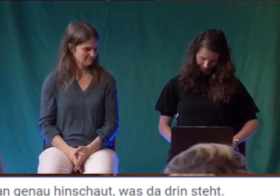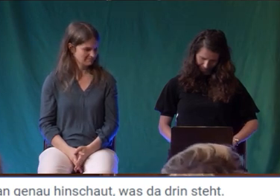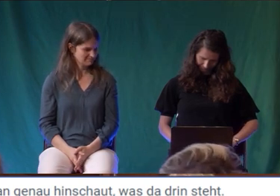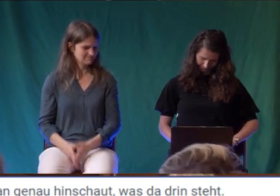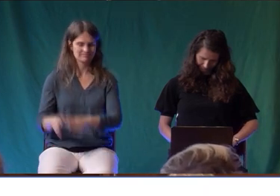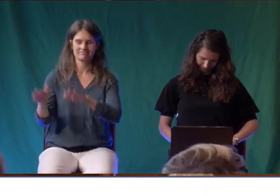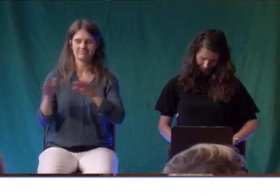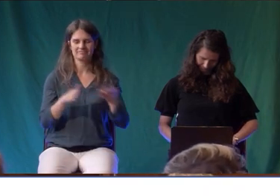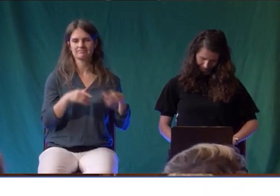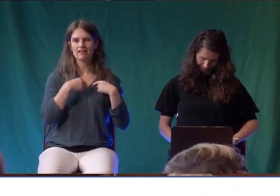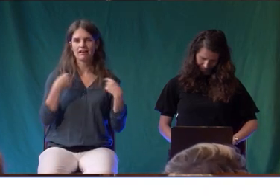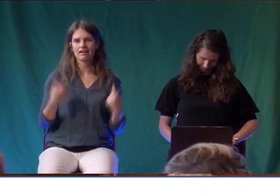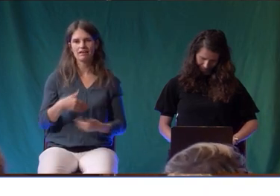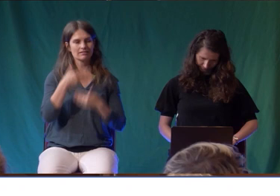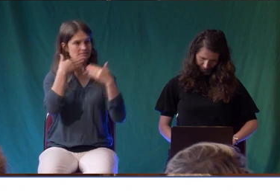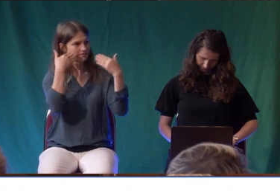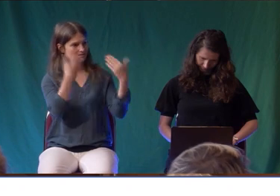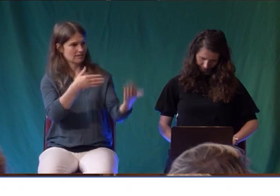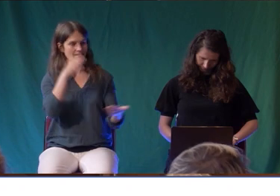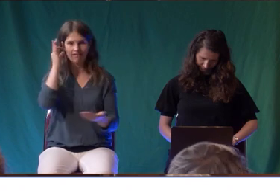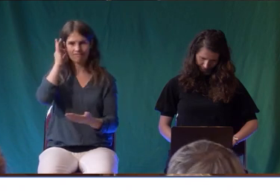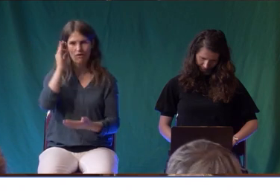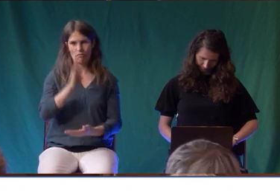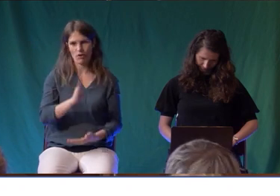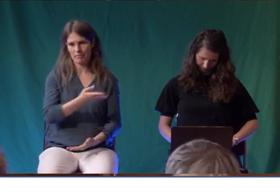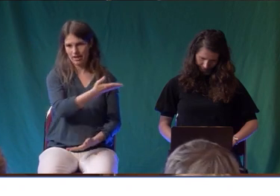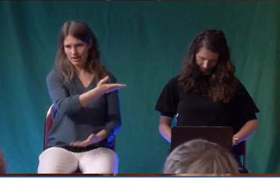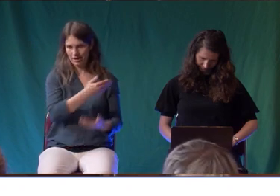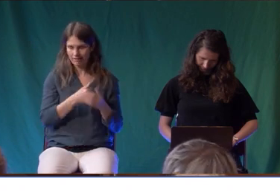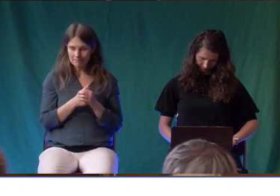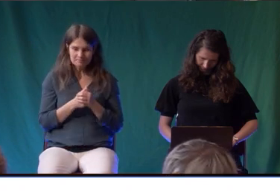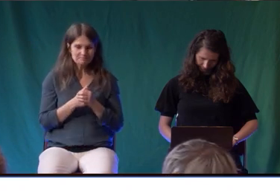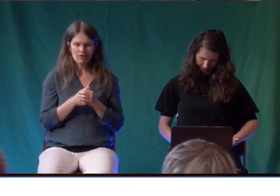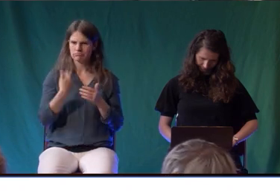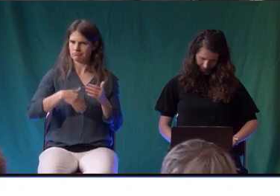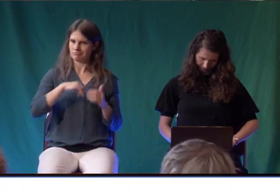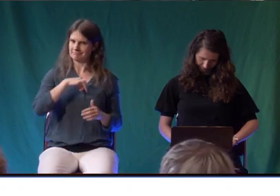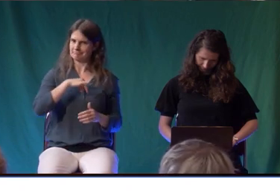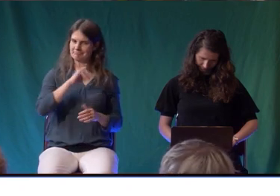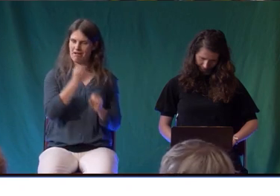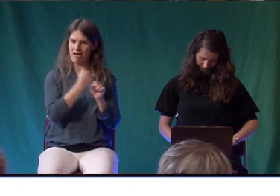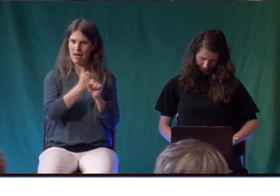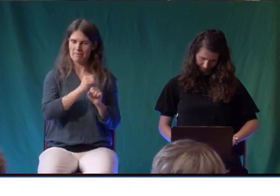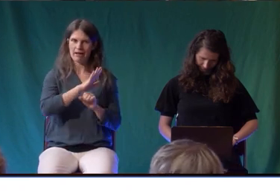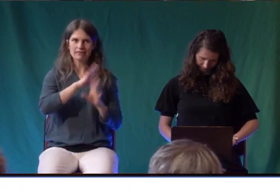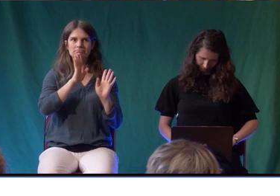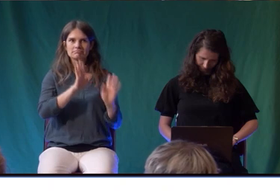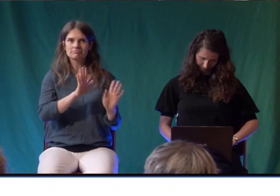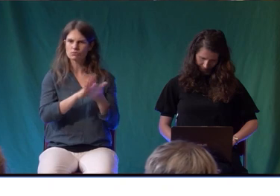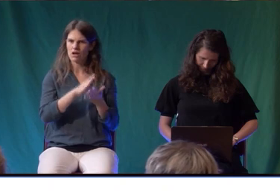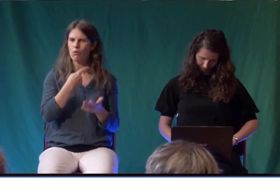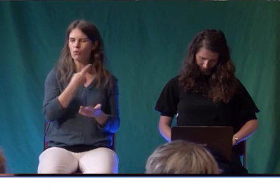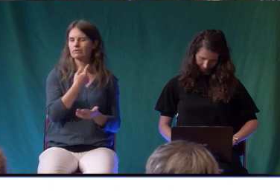ja herzlichen Dank Frau Blochberger für die wirklich spannenden Einblicke in ihrer Arbeit und auch für das wie ich finde sehr